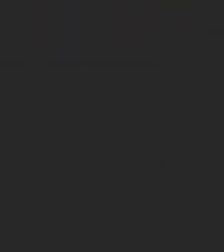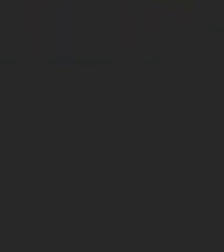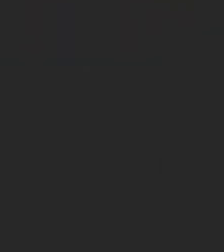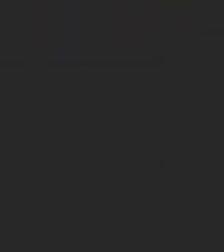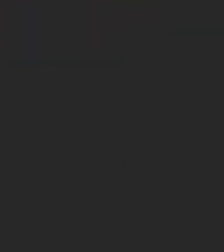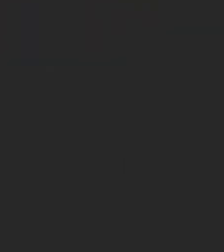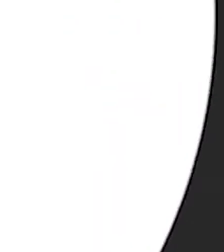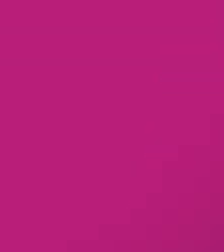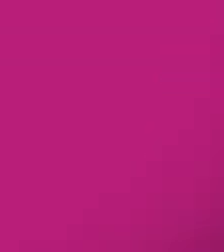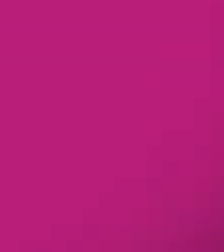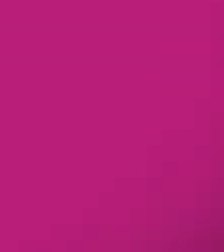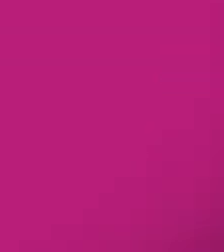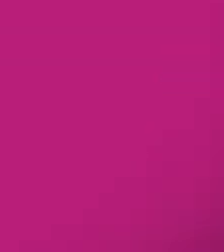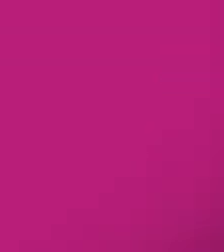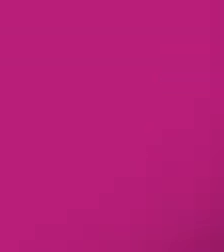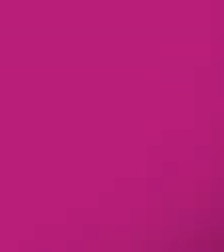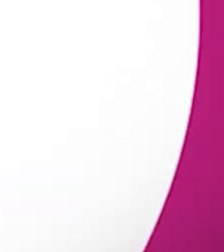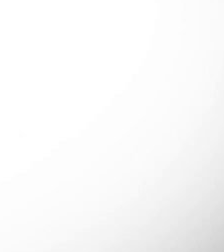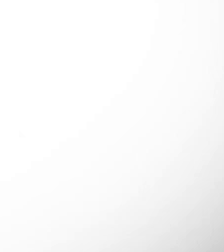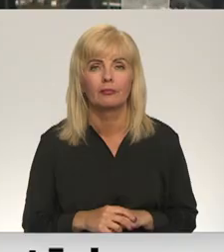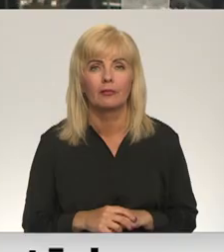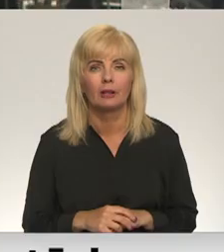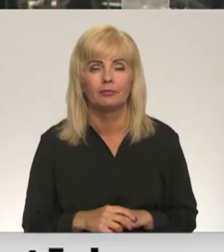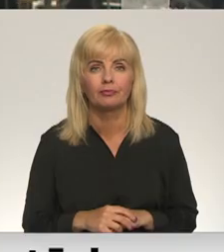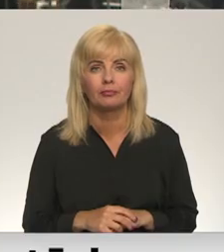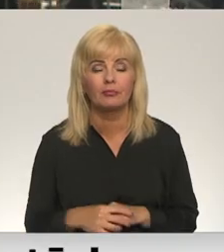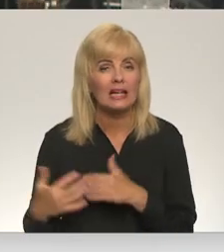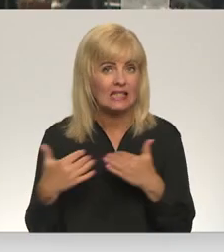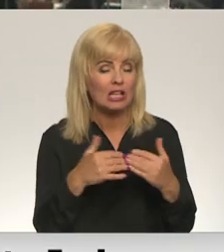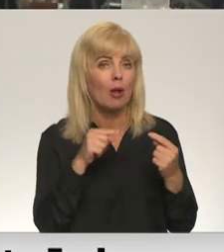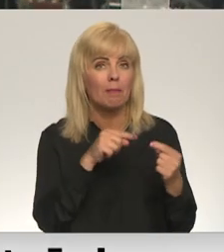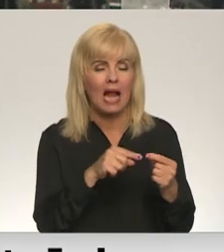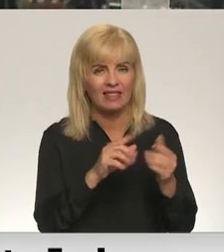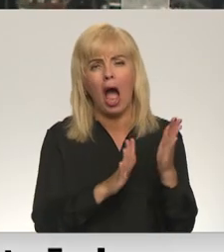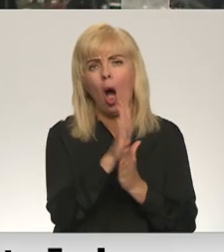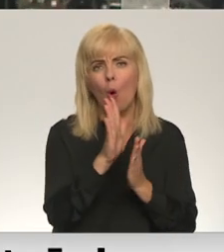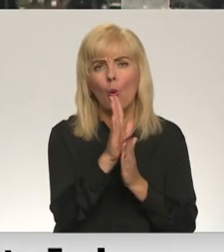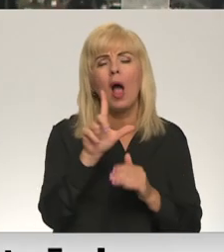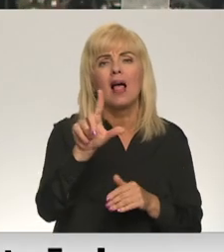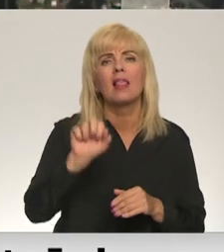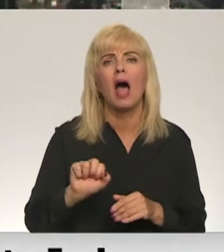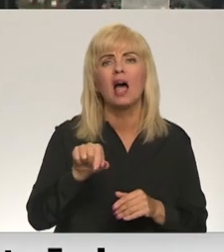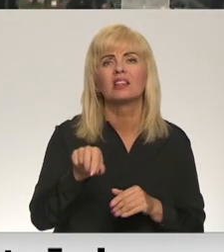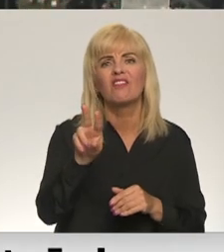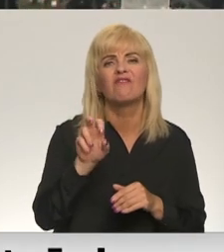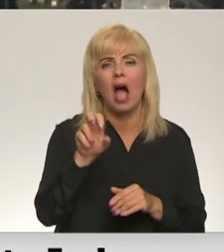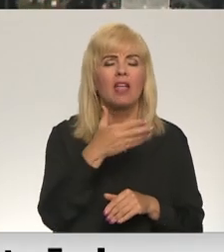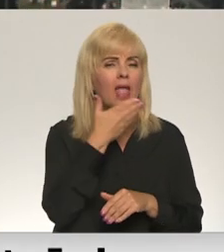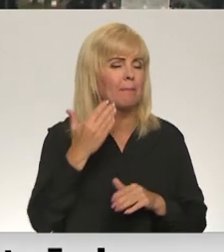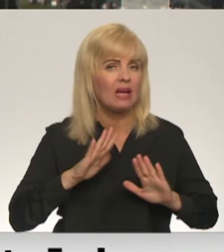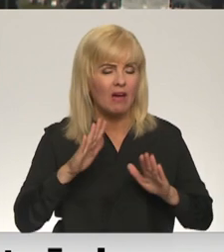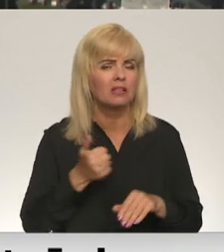Re, viss ēters ir te! Cīņa pret latvāņu izplatību Latvijā līdz šim bijusi neveiksmīga. Ik